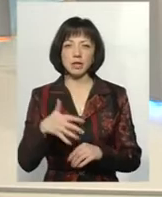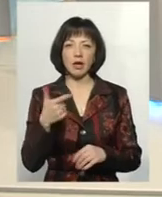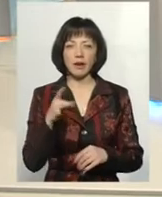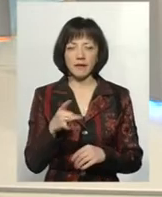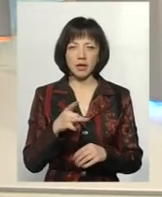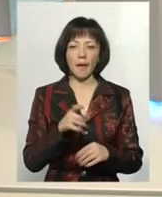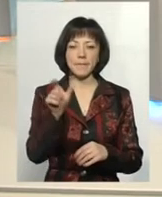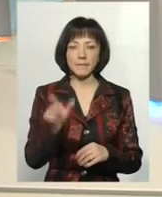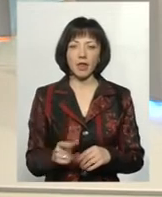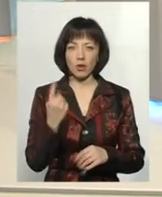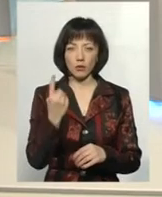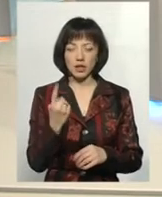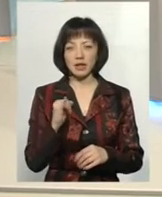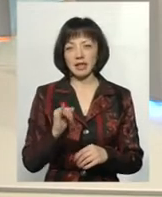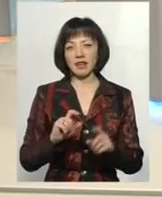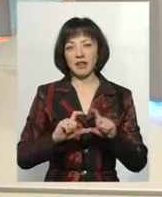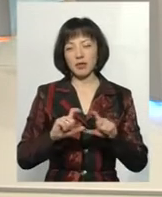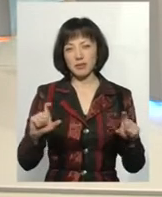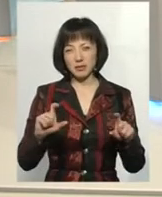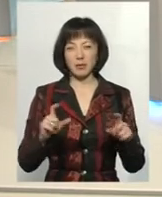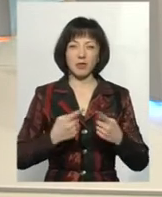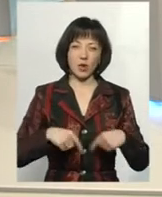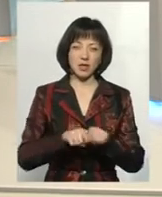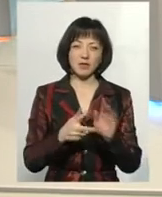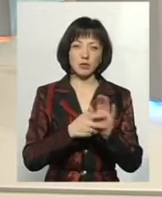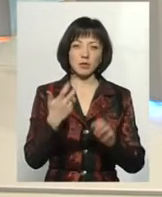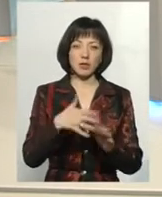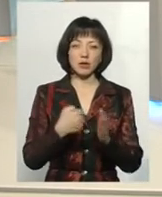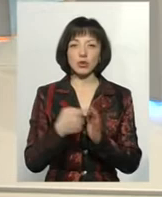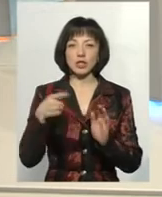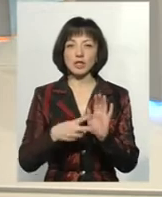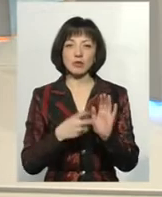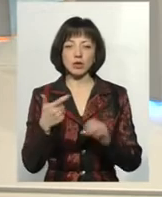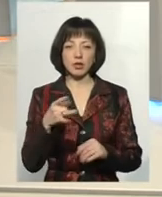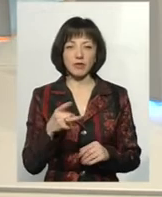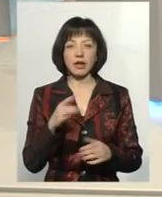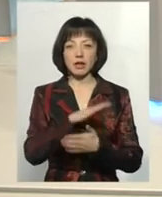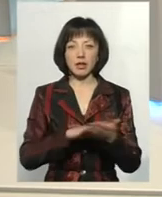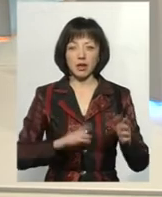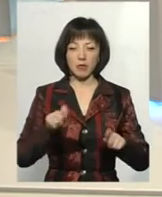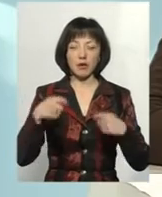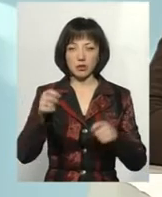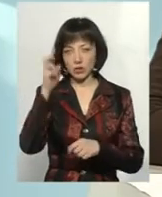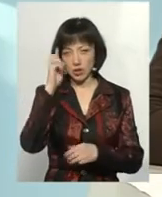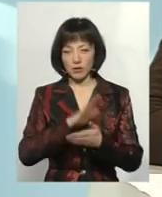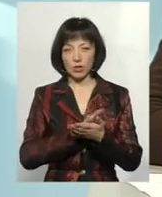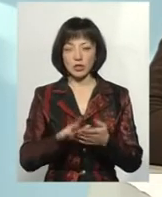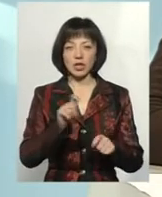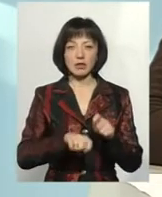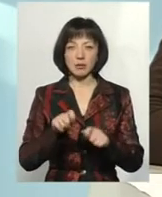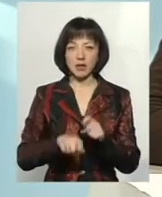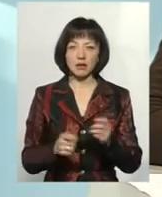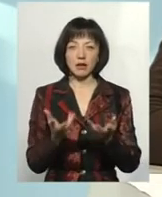Це на громадянина і на приватну особу, на підприємство від 850 до 1700 гривень. Надалі передаємо Державну екологічну інспекцію